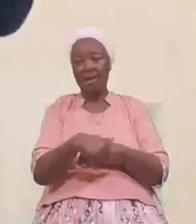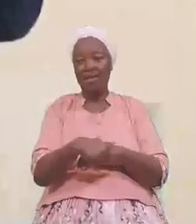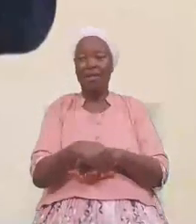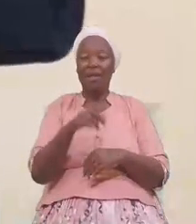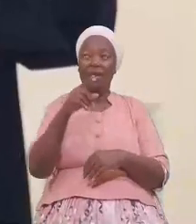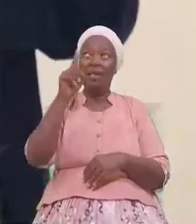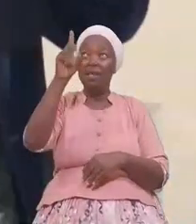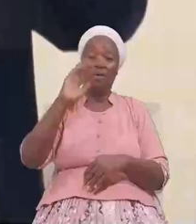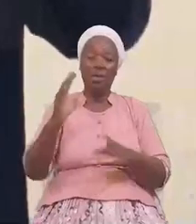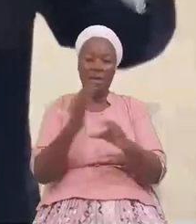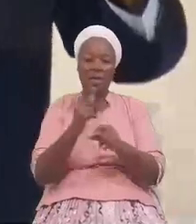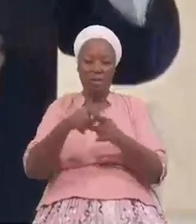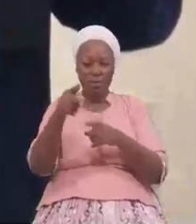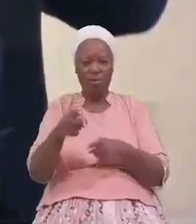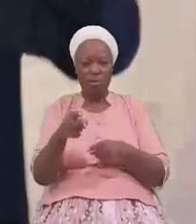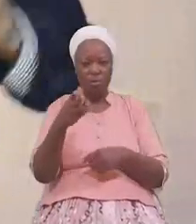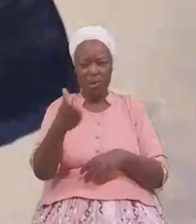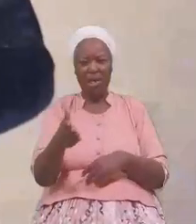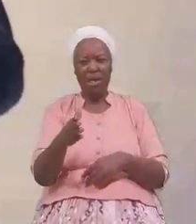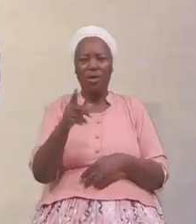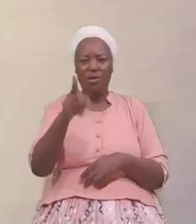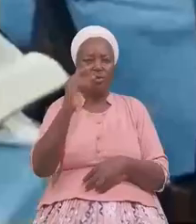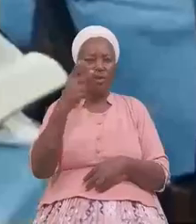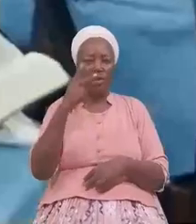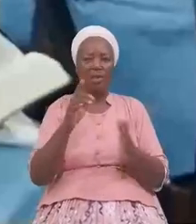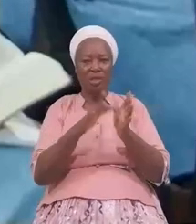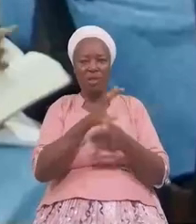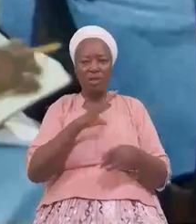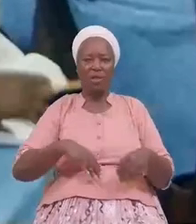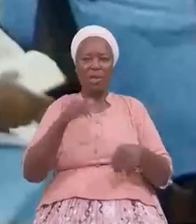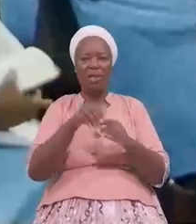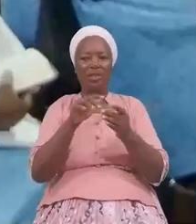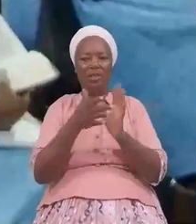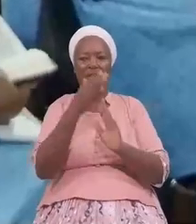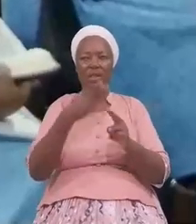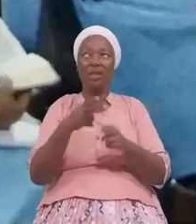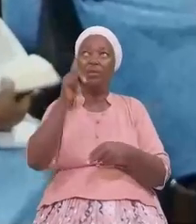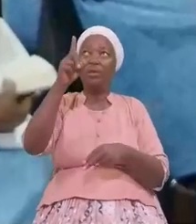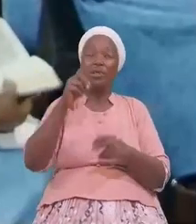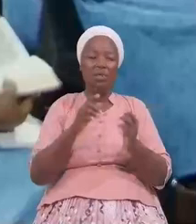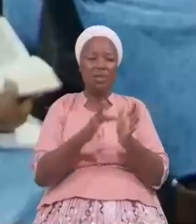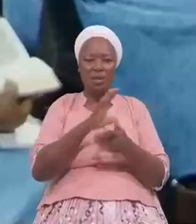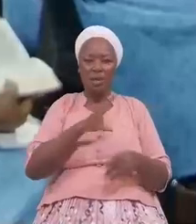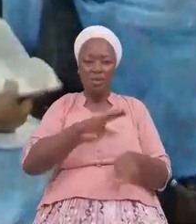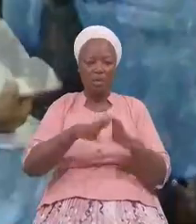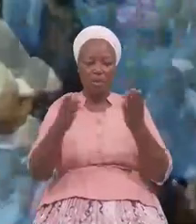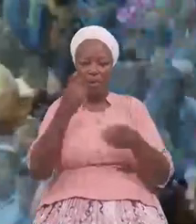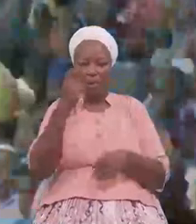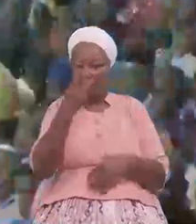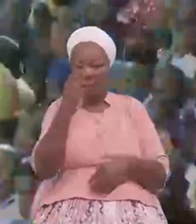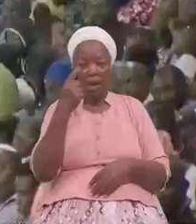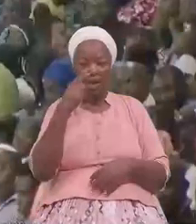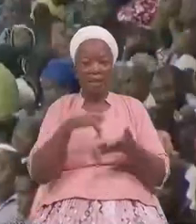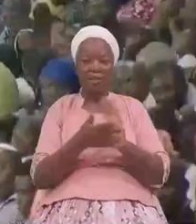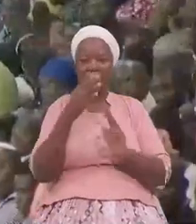il t'atteindra là où tu es et il te sauvera. Il va ouvrir tes yeux aveugles. Il t'amènera à te lever